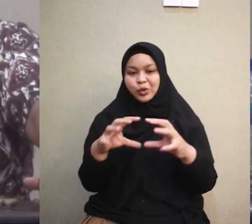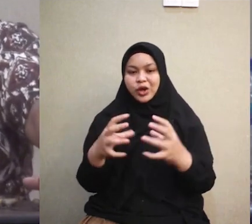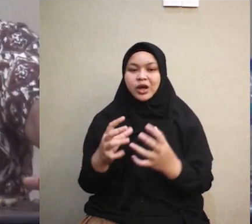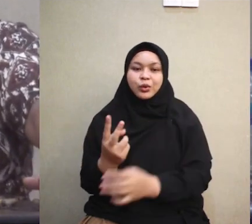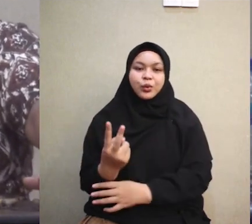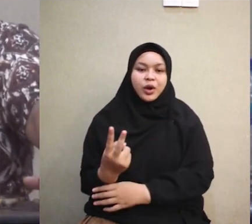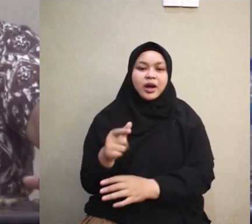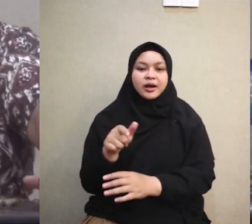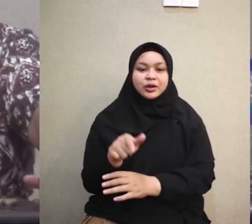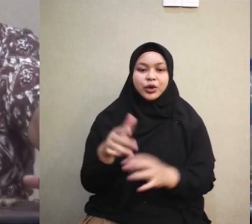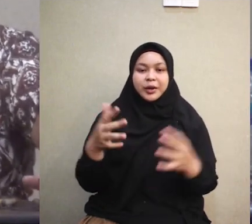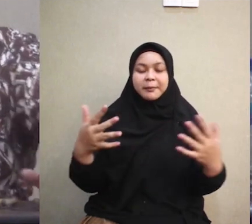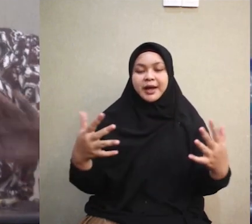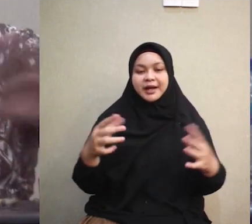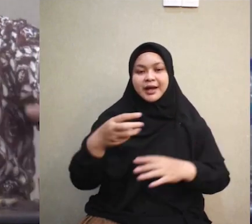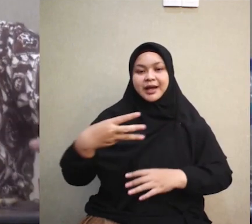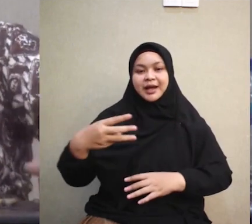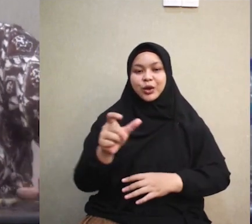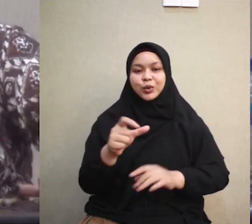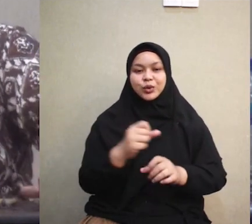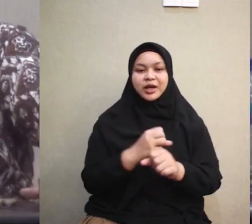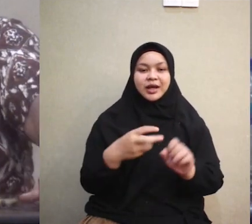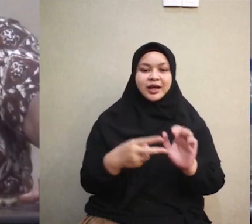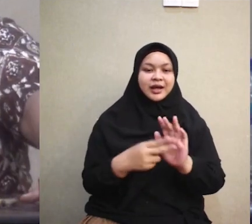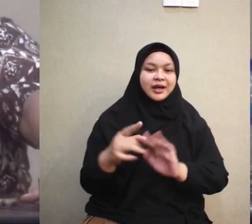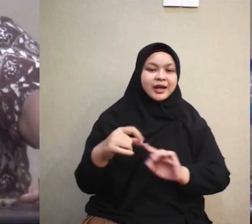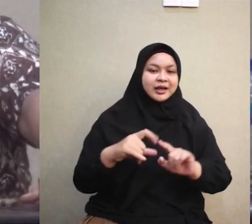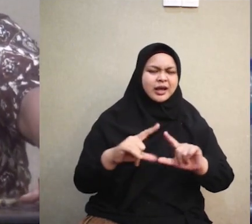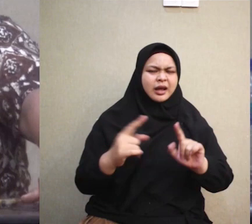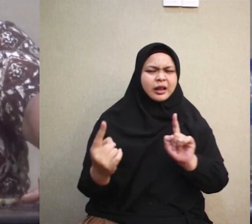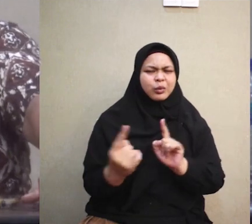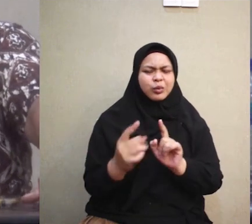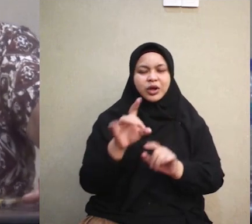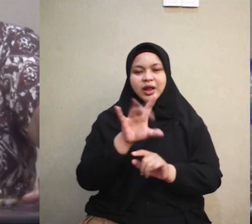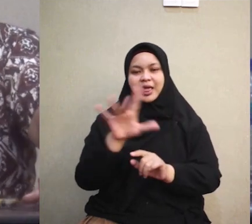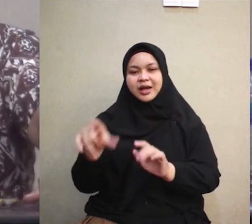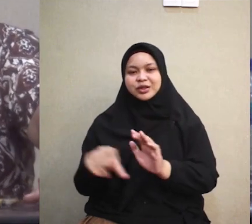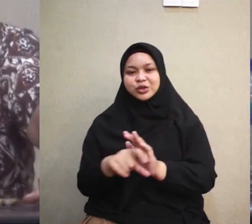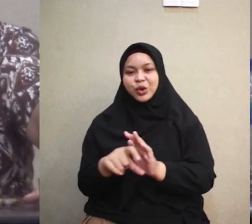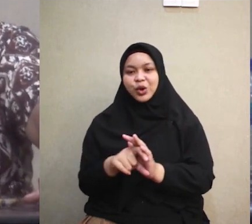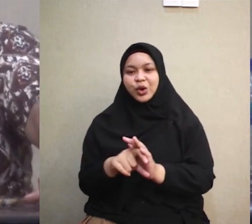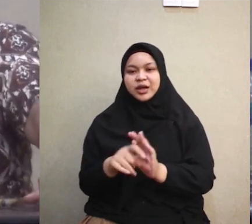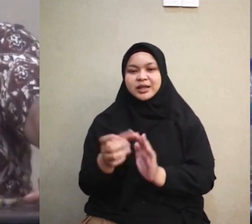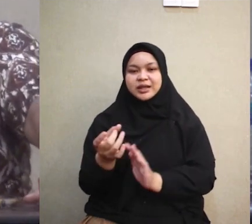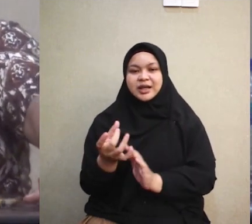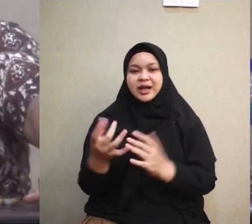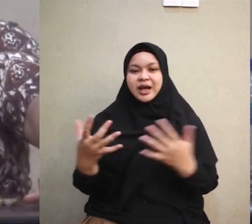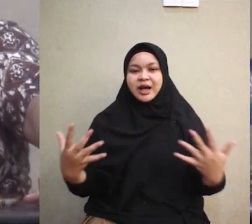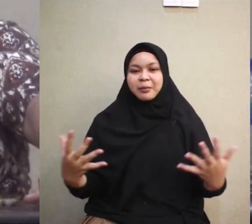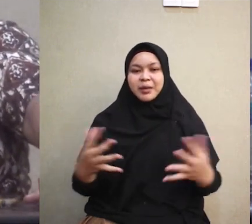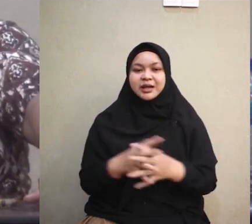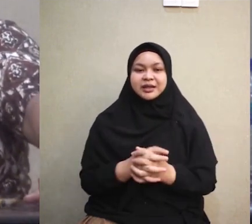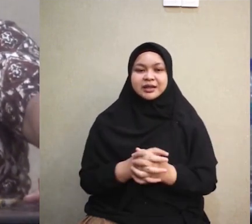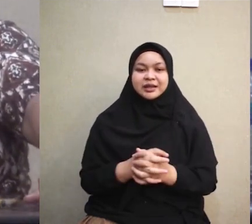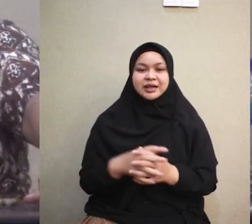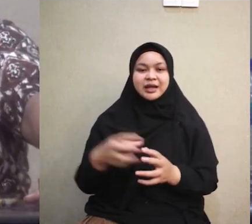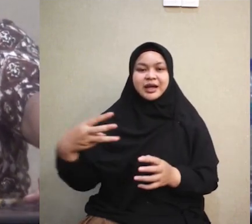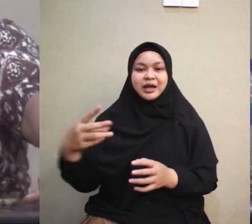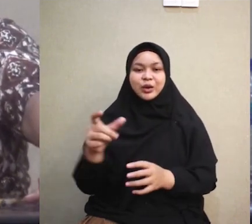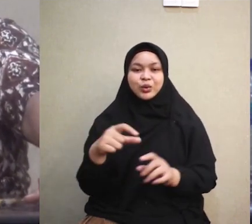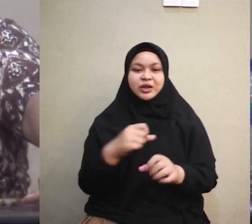kalau eugeneka ini bertemu dengan hal-hal lain ya contoh-contoh kecil saja bagaimana ego nikah bertemu dengan